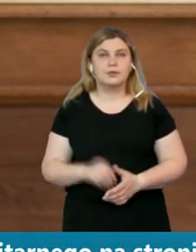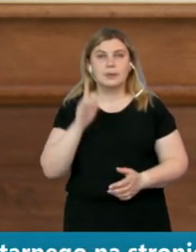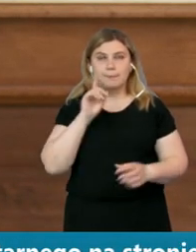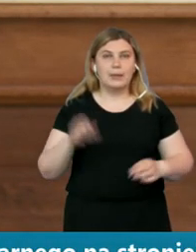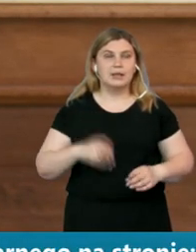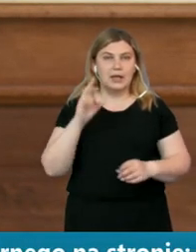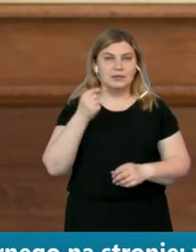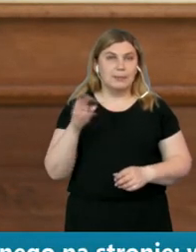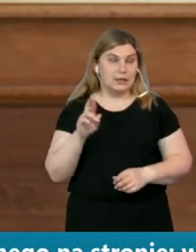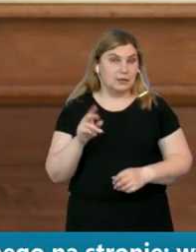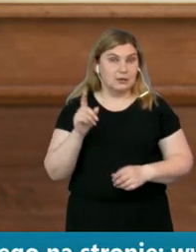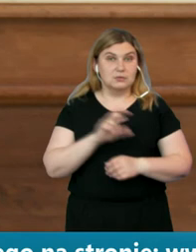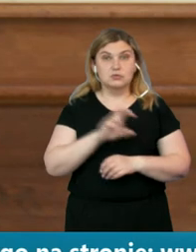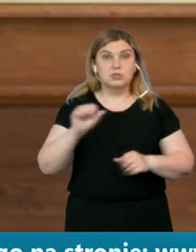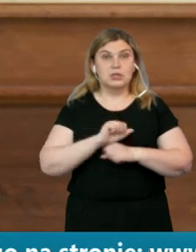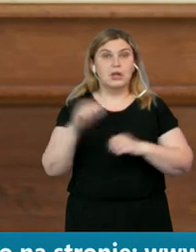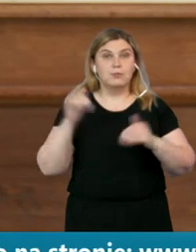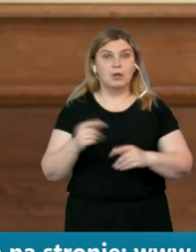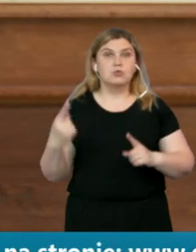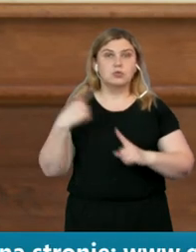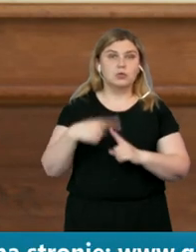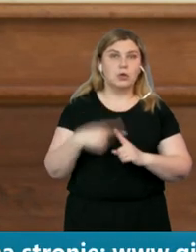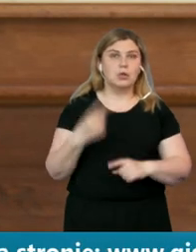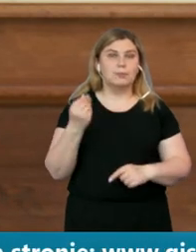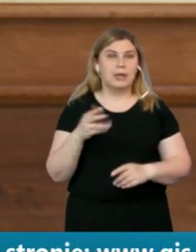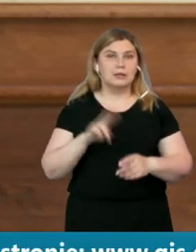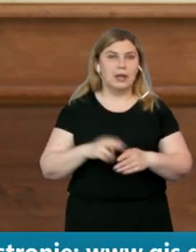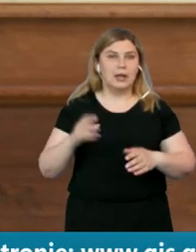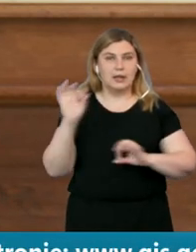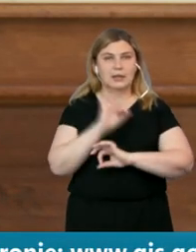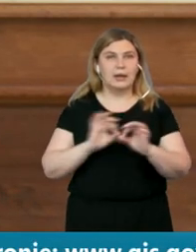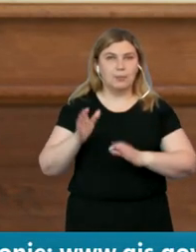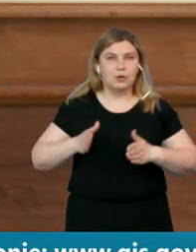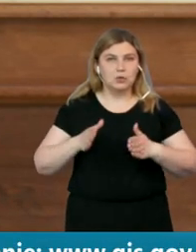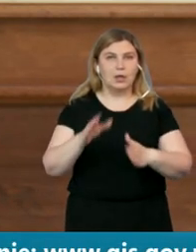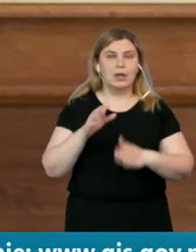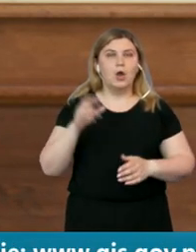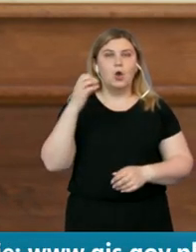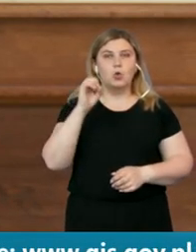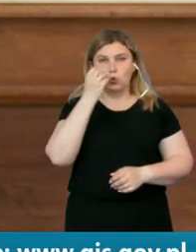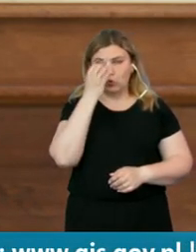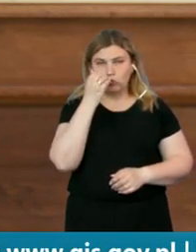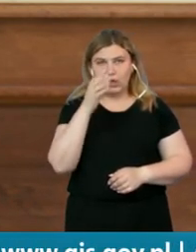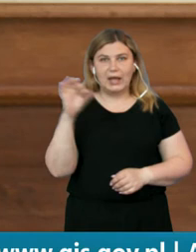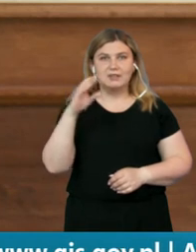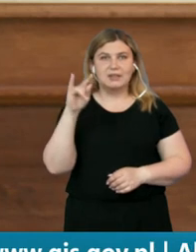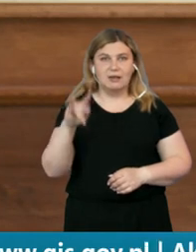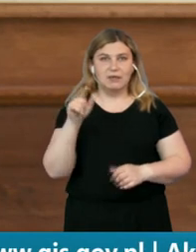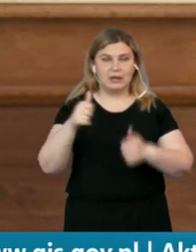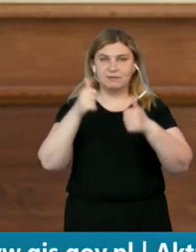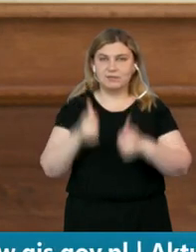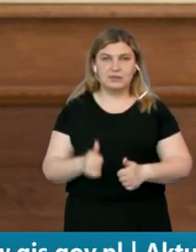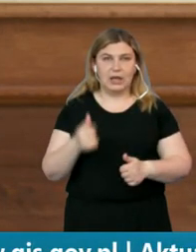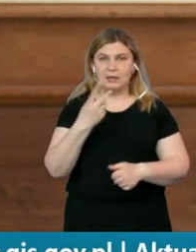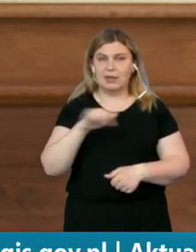Dzień dobry, panie prezydencie. Czy jest szansa na uruchomienie dodatkowych środków na remont ścieżki między Różanką a Stawami? Jest ona dopiero co oddana, ale w takim stanie